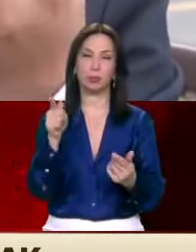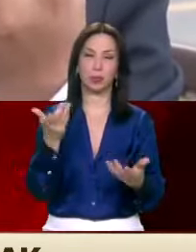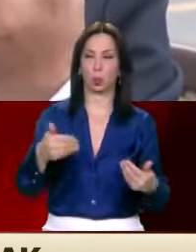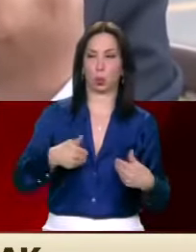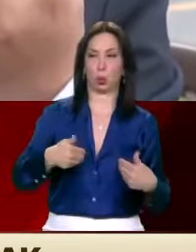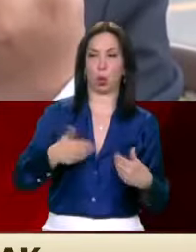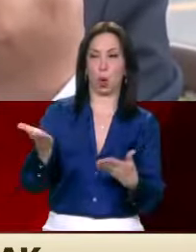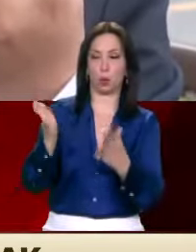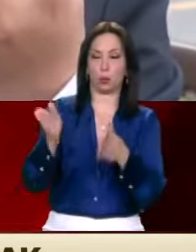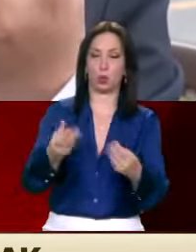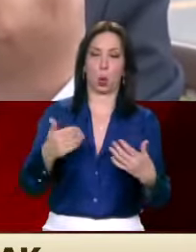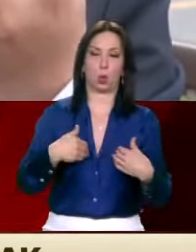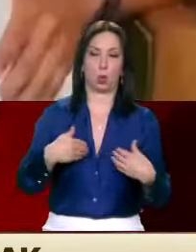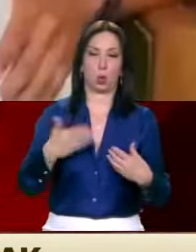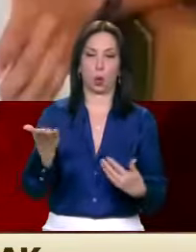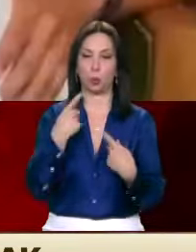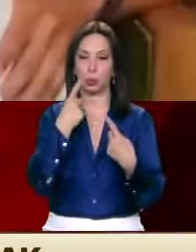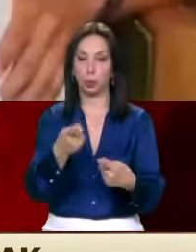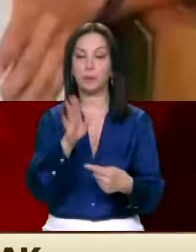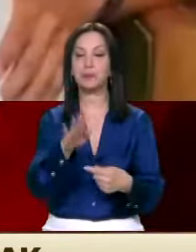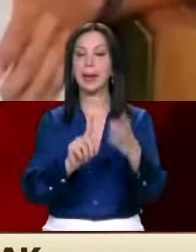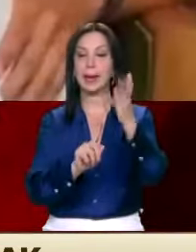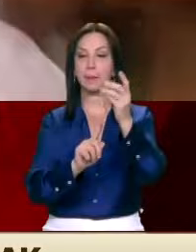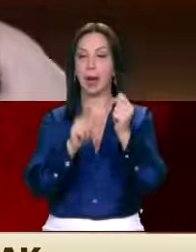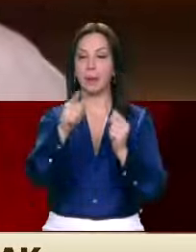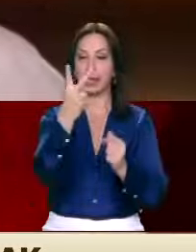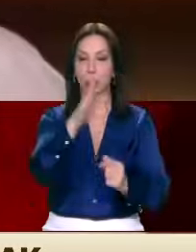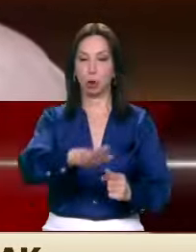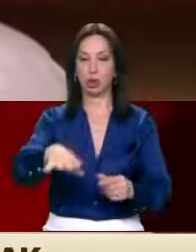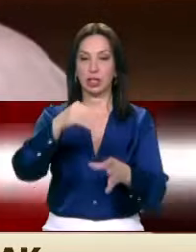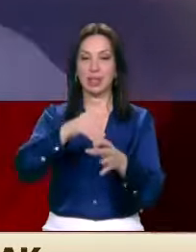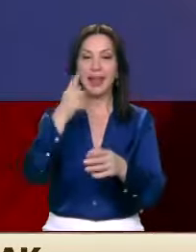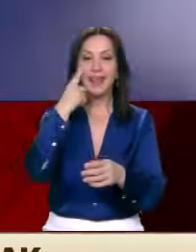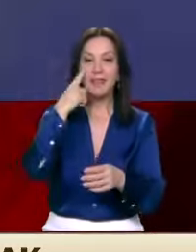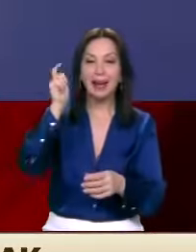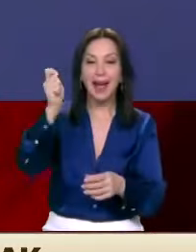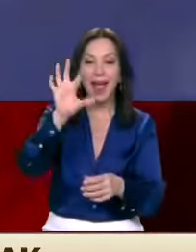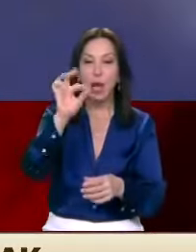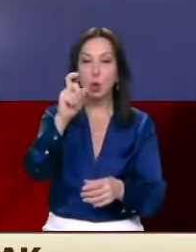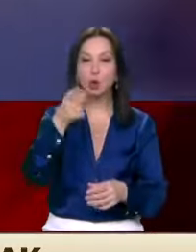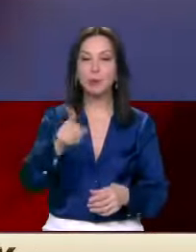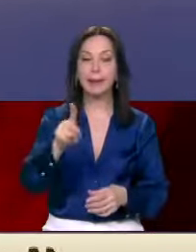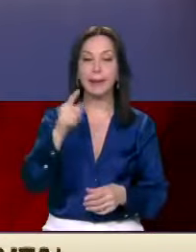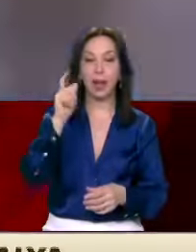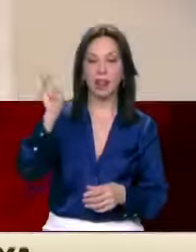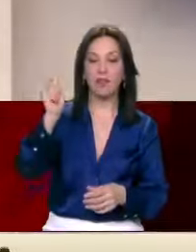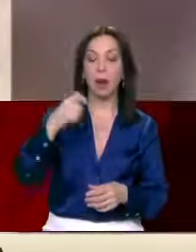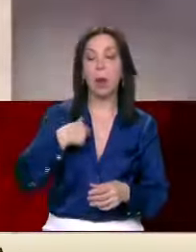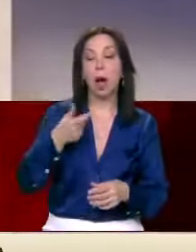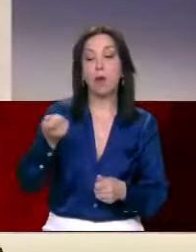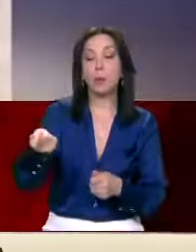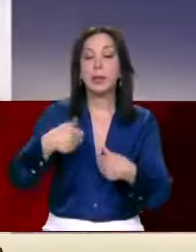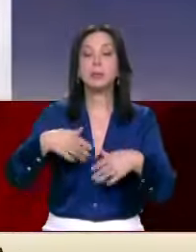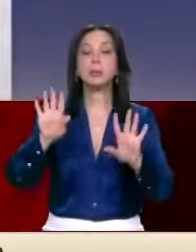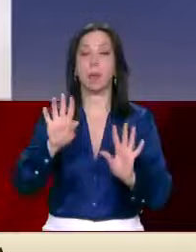olayım. Bayağı komik geliyor. İbrahim Kutluay iki çocuğu için ödeyeceği 59 bin lira nafakayı artık ödemek istemiyorum